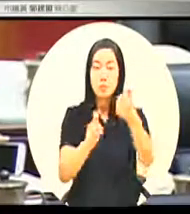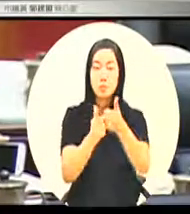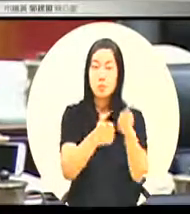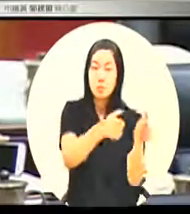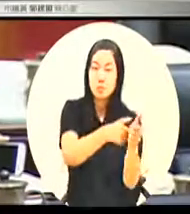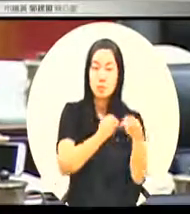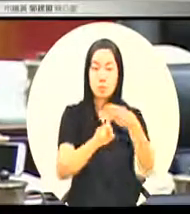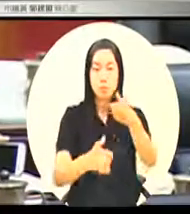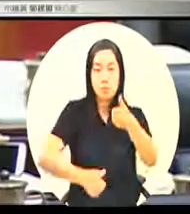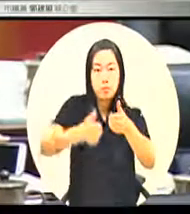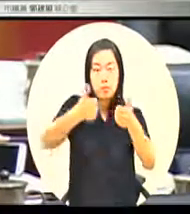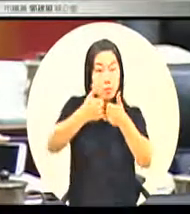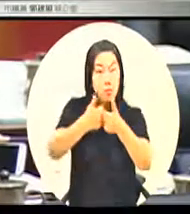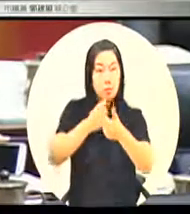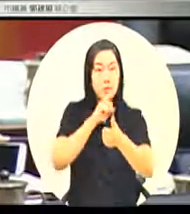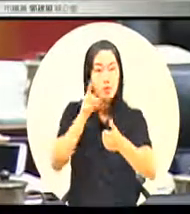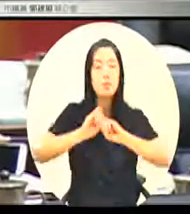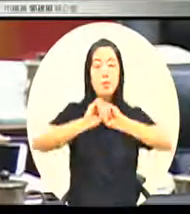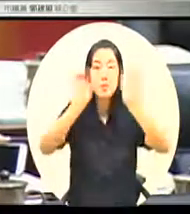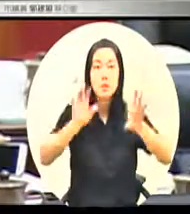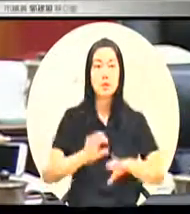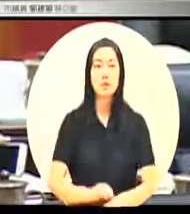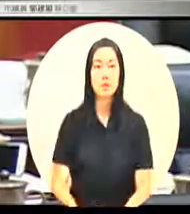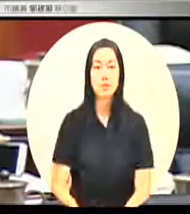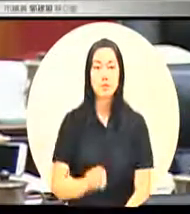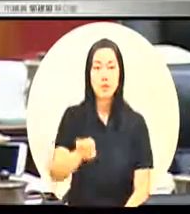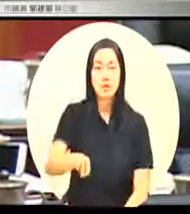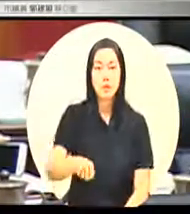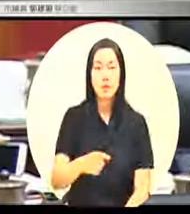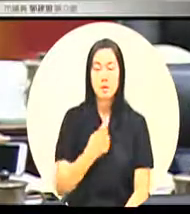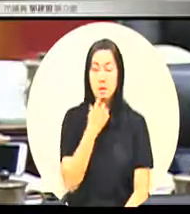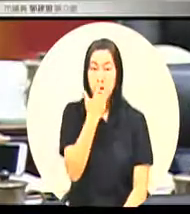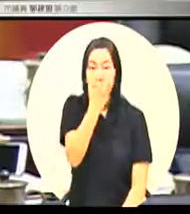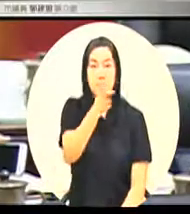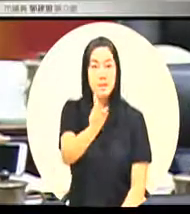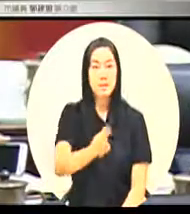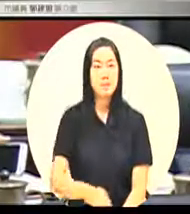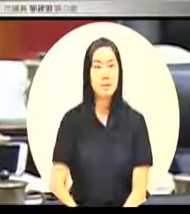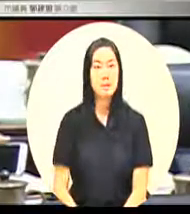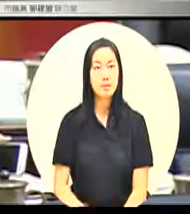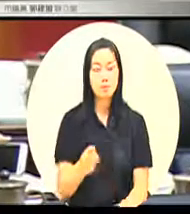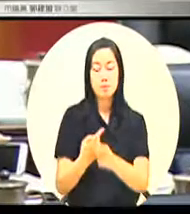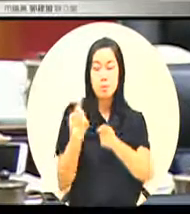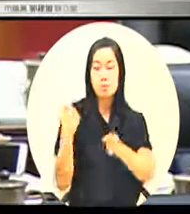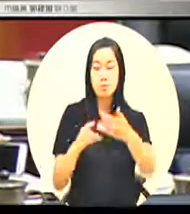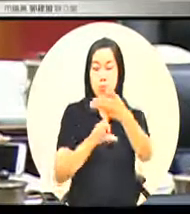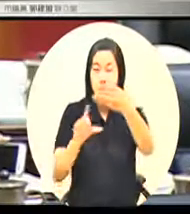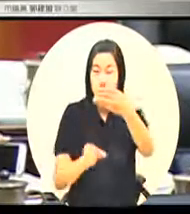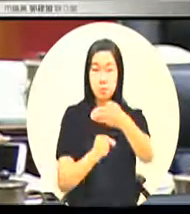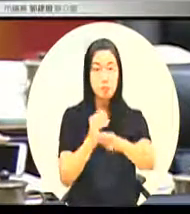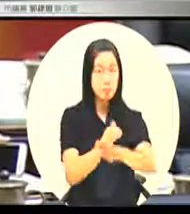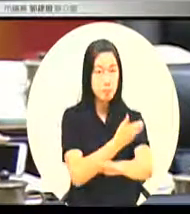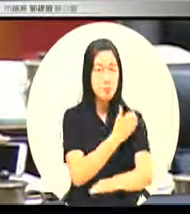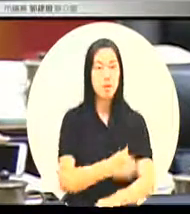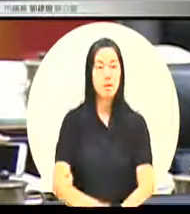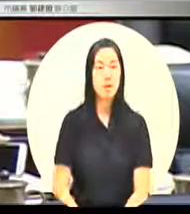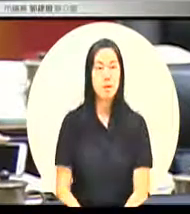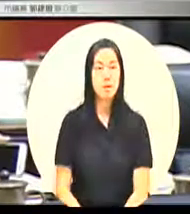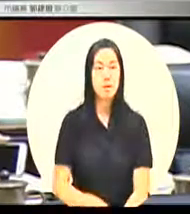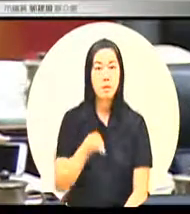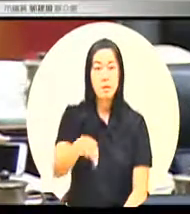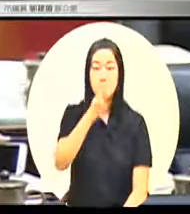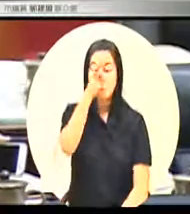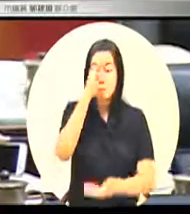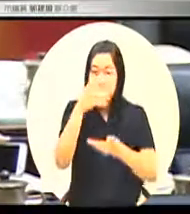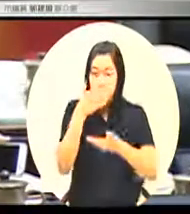会，一宣布。惊人之语，一共从去年的9月开始，你只要营养午